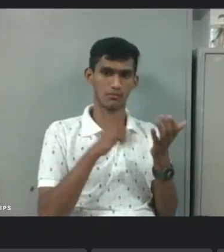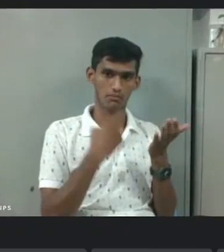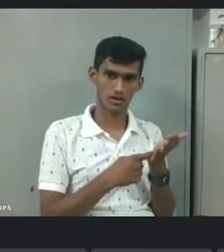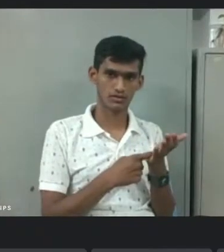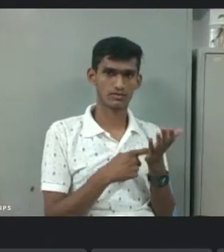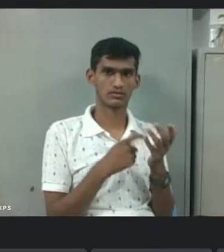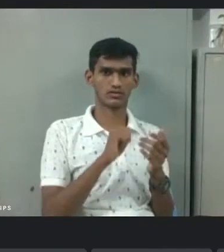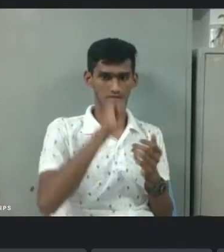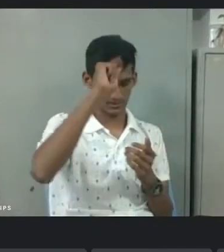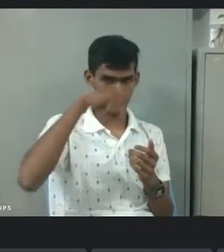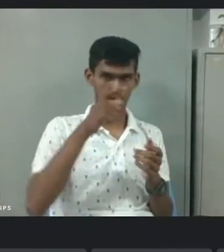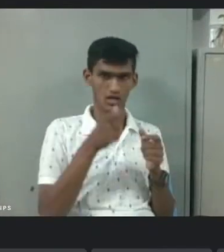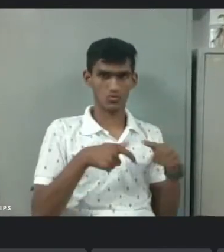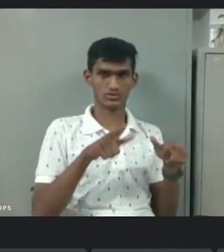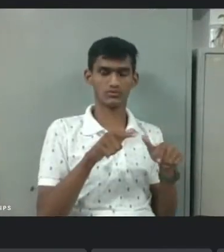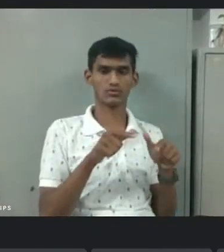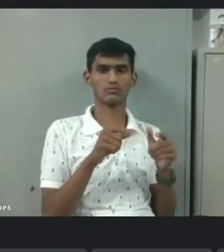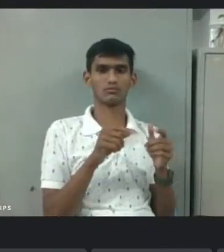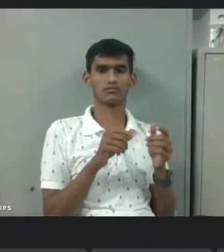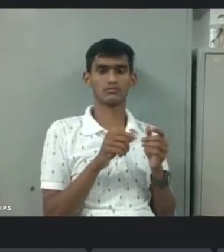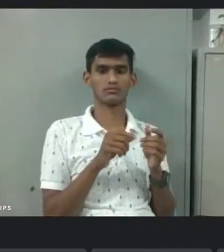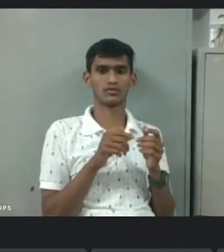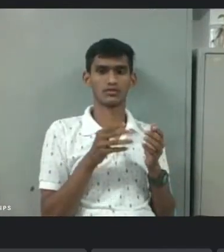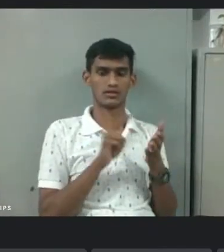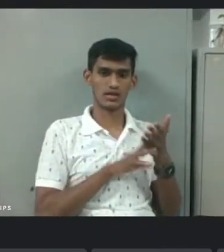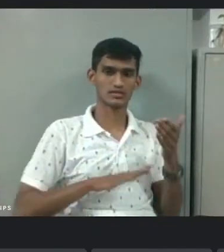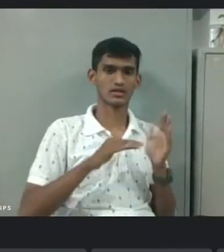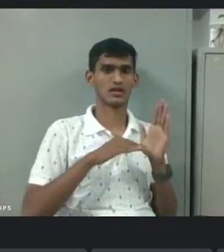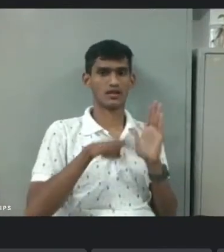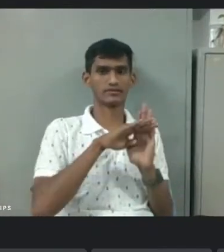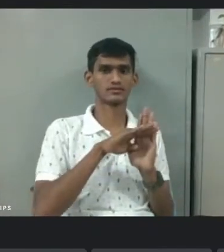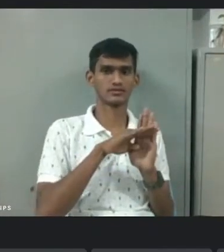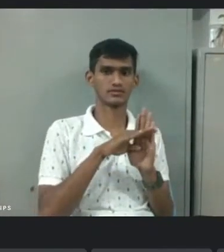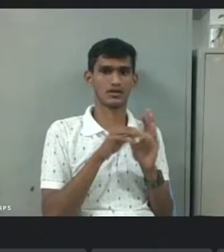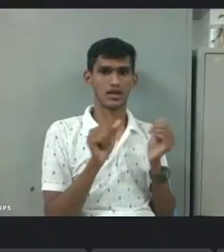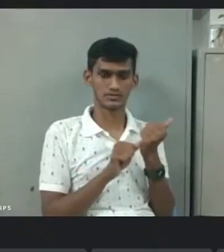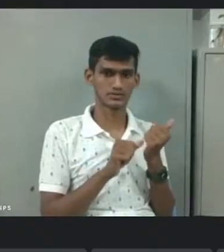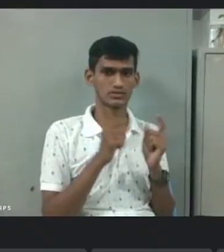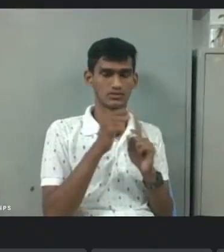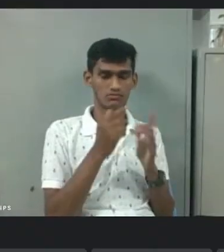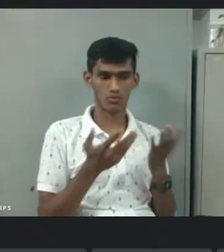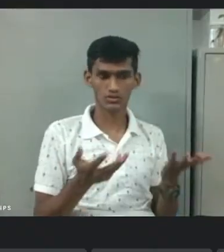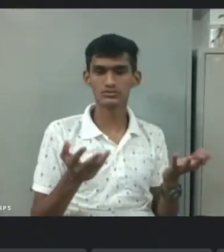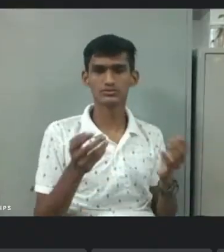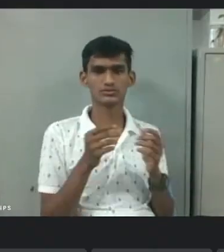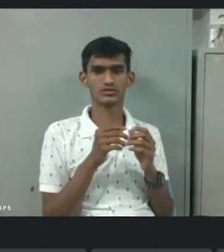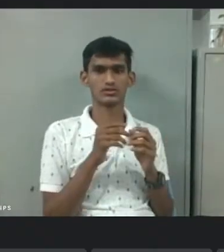ഇന്ത്യൻ കൗൺസിൽ ഫോർ മെഡിക്കൽ റിസർച്ചിന്റെ നേതൃത്വത്തിൽ ഒരു നാഷണൽ ലിസ്റ്റ് ഓഫ് എസെൻഷ്യൽ അസിസ്റ്റീവ് പ്രോഡക്ട്സ്